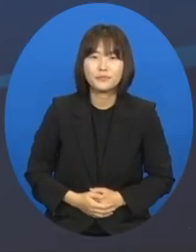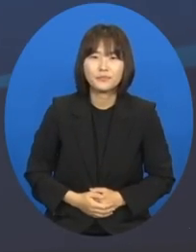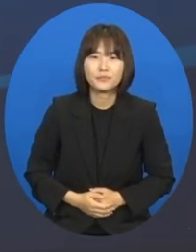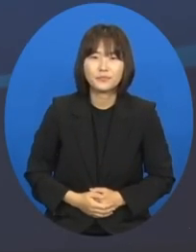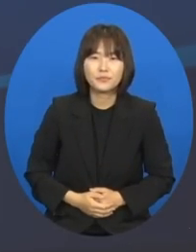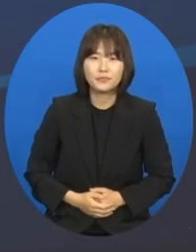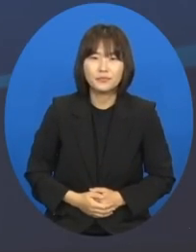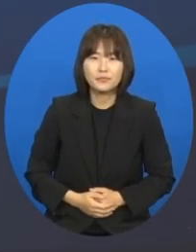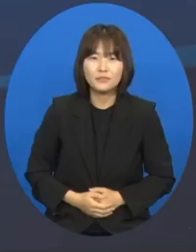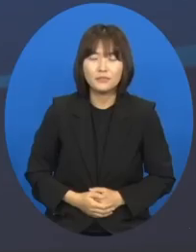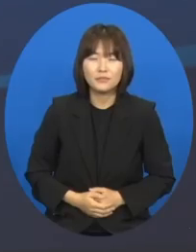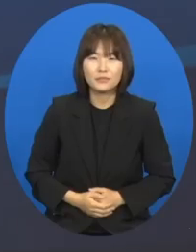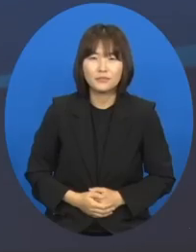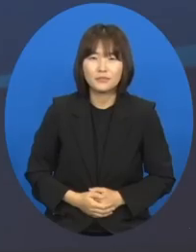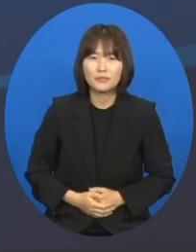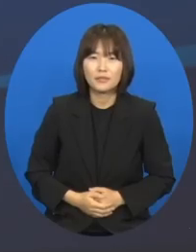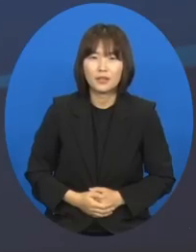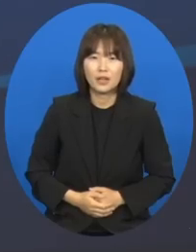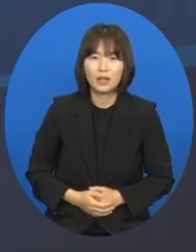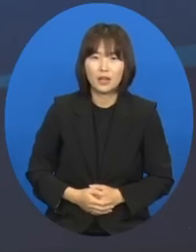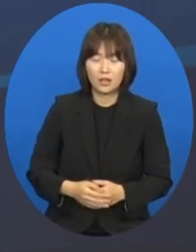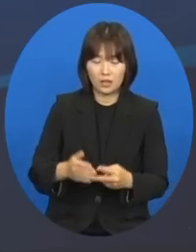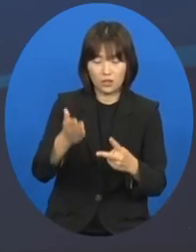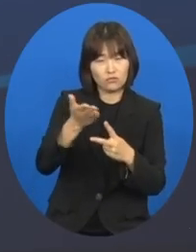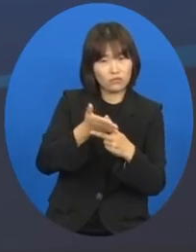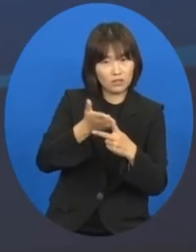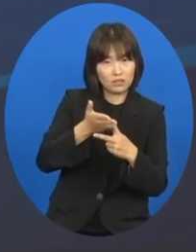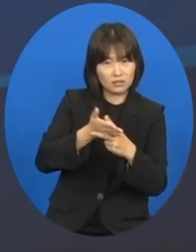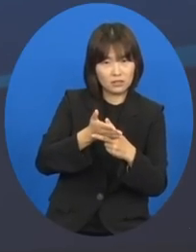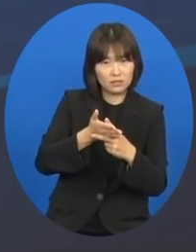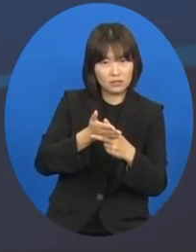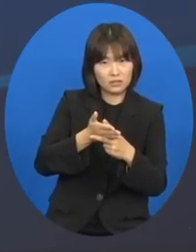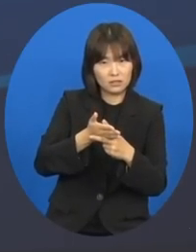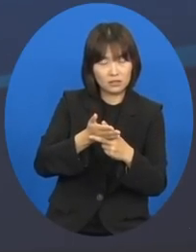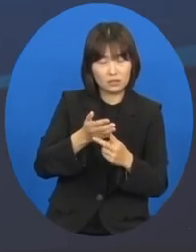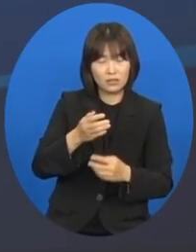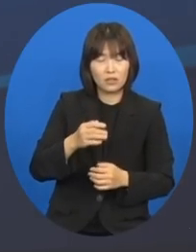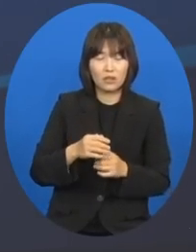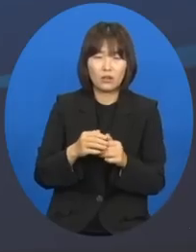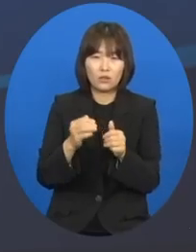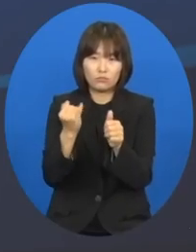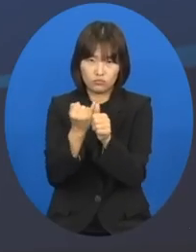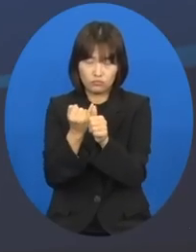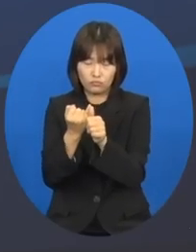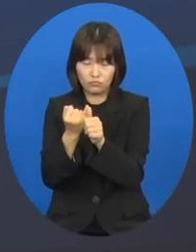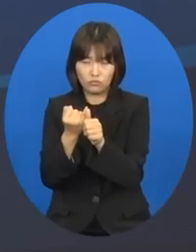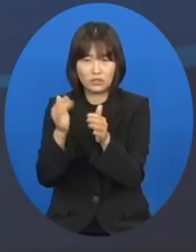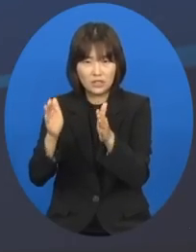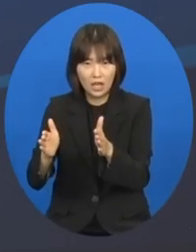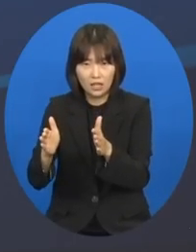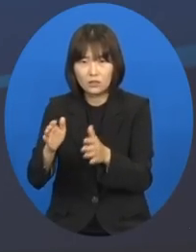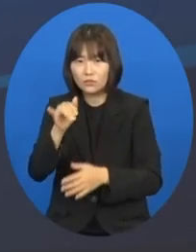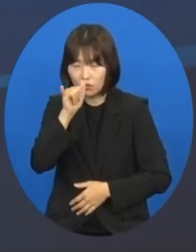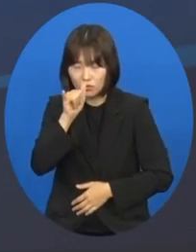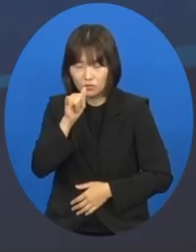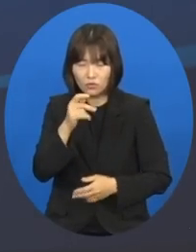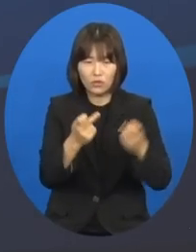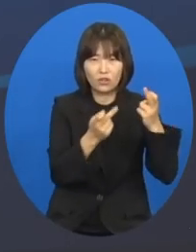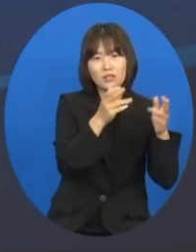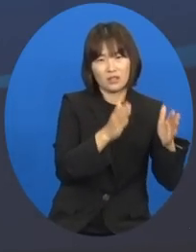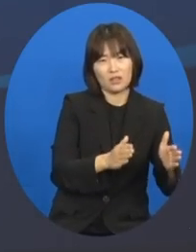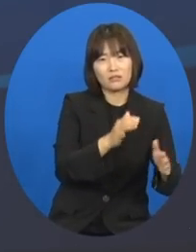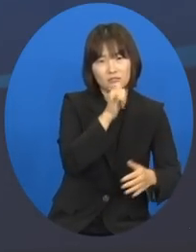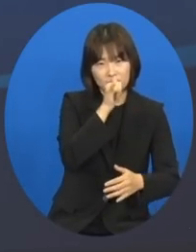그런데이 두 가지 유형이 여러분 부부간에도 적용되는 경우가 참 많고요 형제간에 적용되는 경우가 참 많습니다